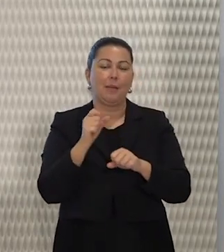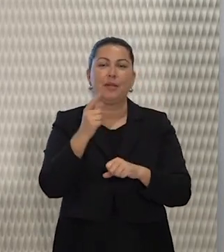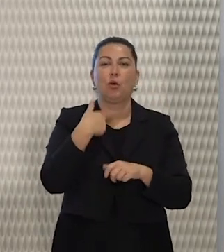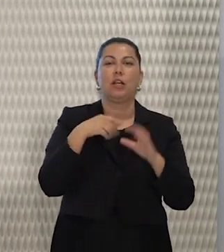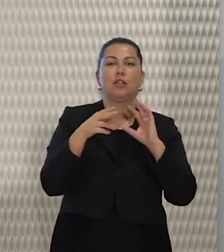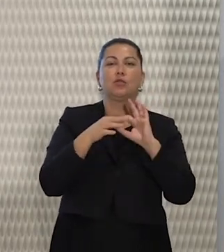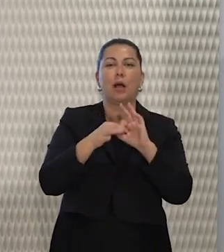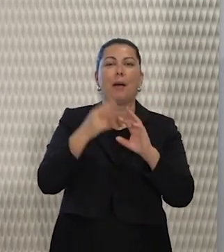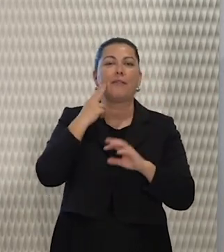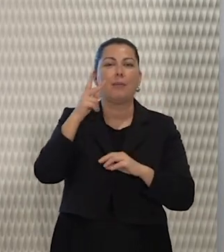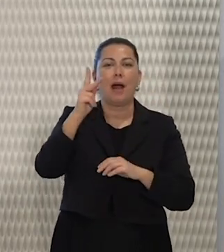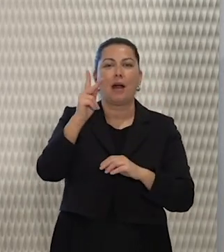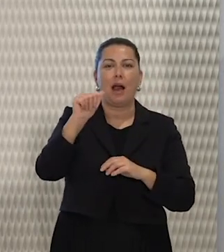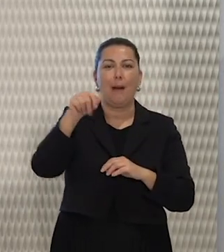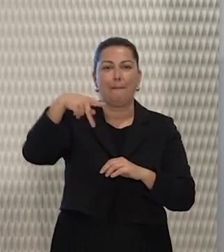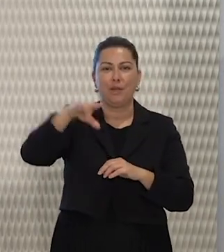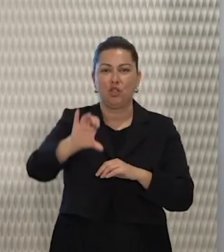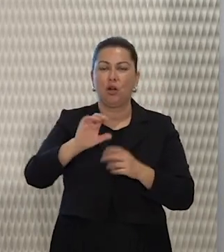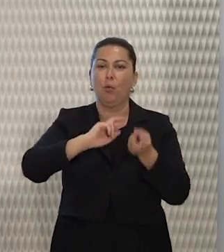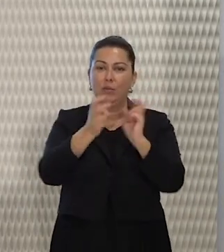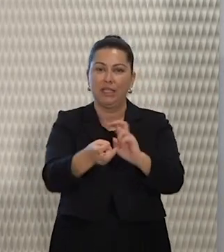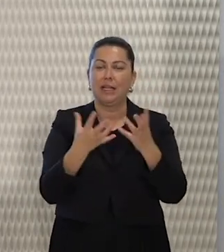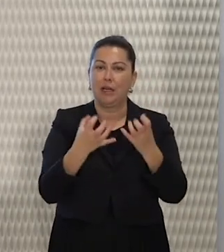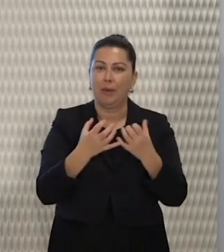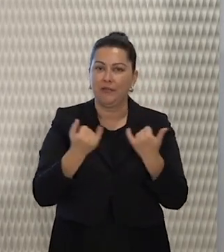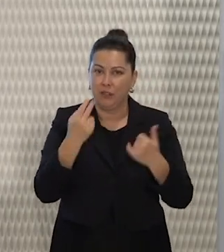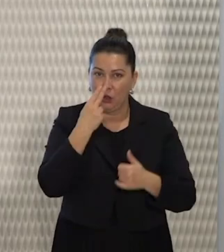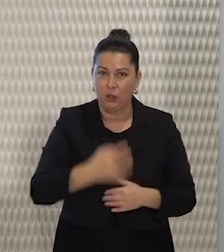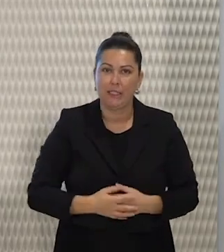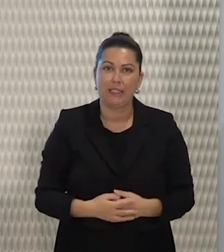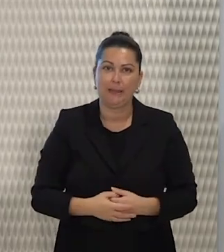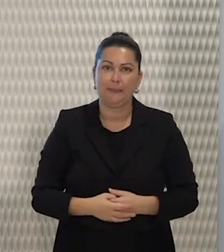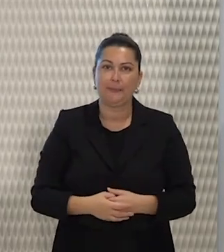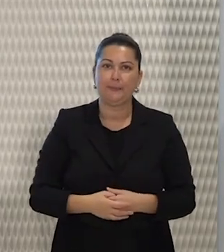CAPSCH auch wirklich darum geht, dann diese Arbeit auch in die Praxis einzusetzen?